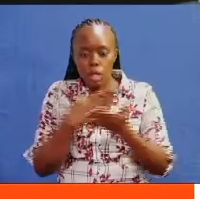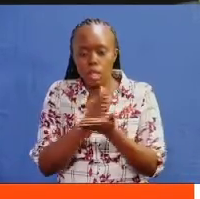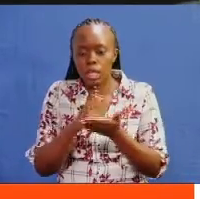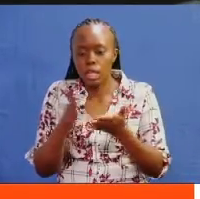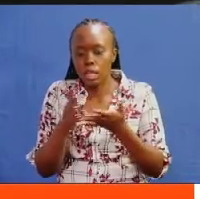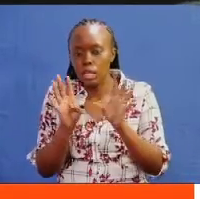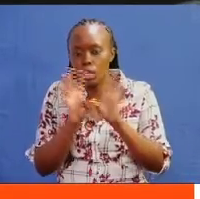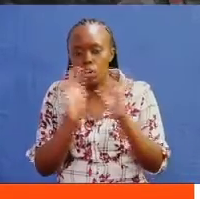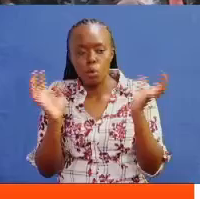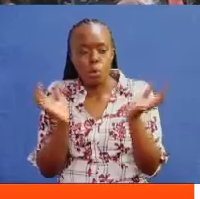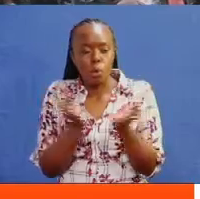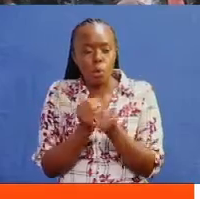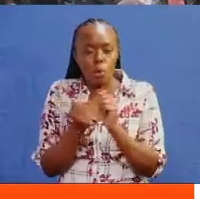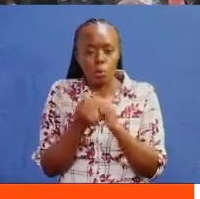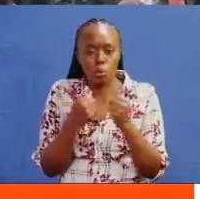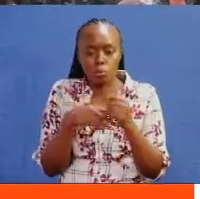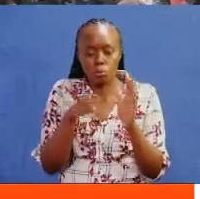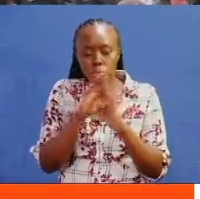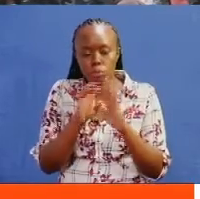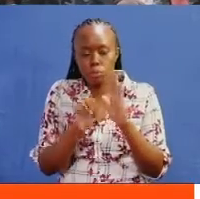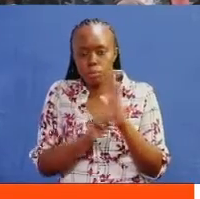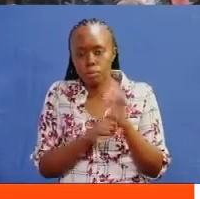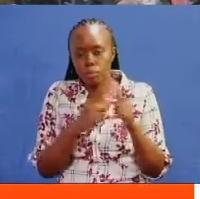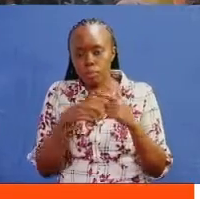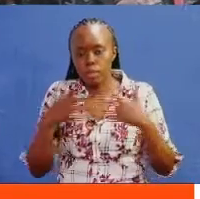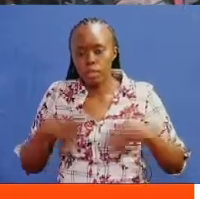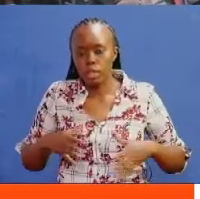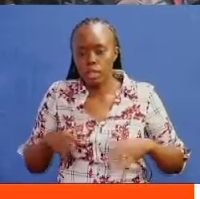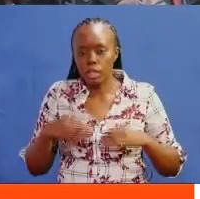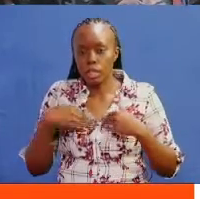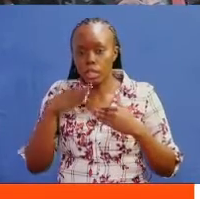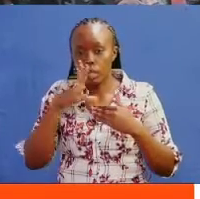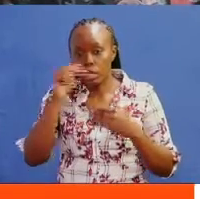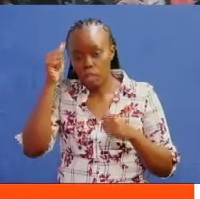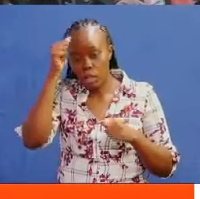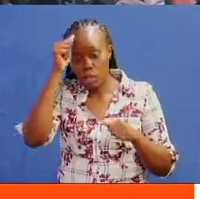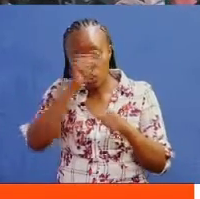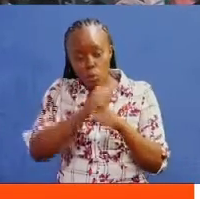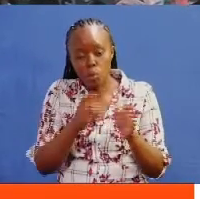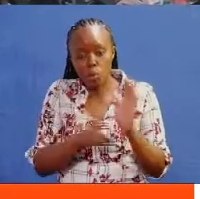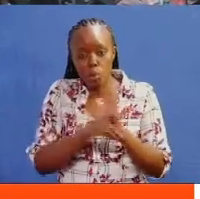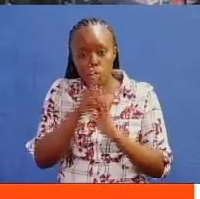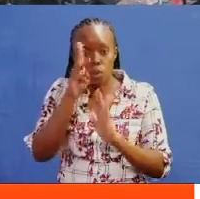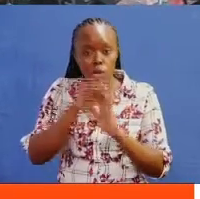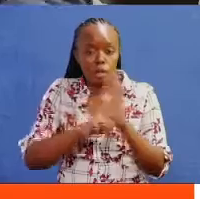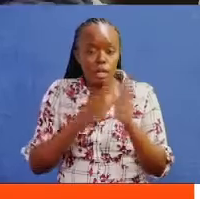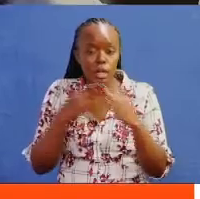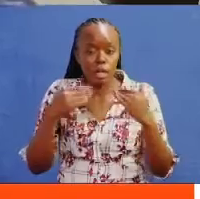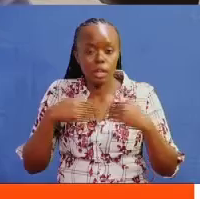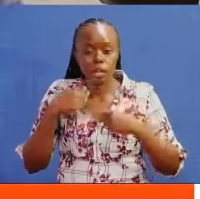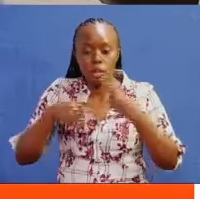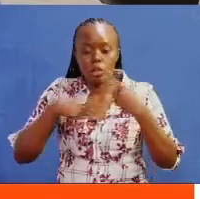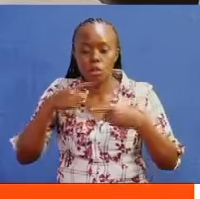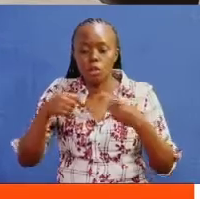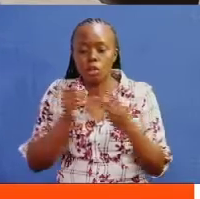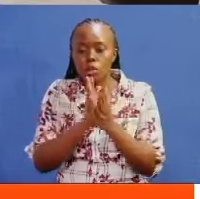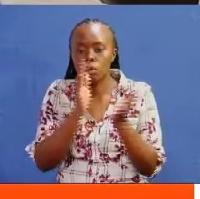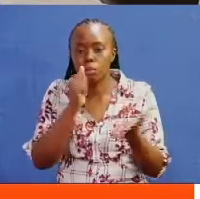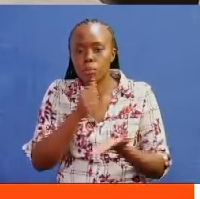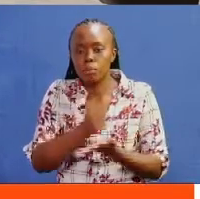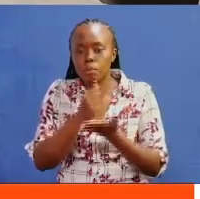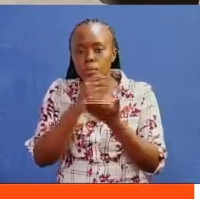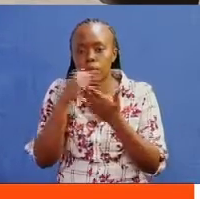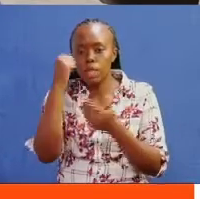globally. A section of ordinary Kenyans have the opinion that developed countries should do more to help African